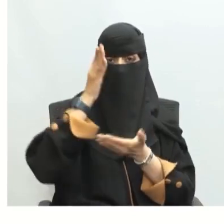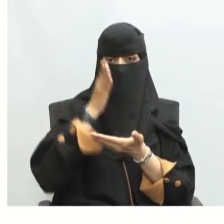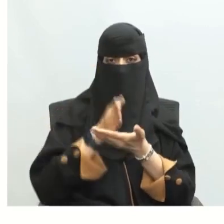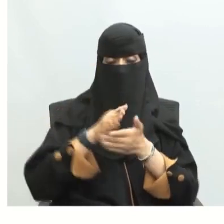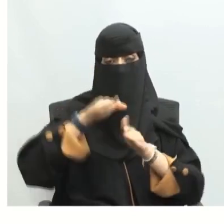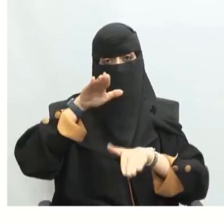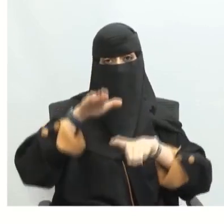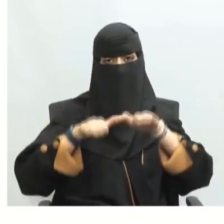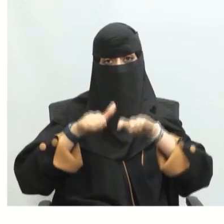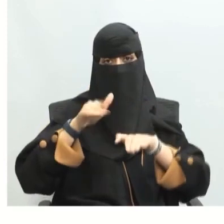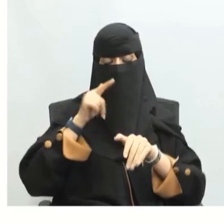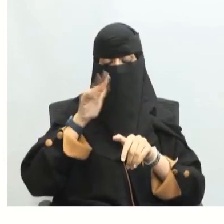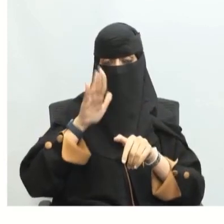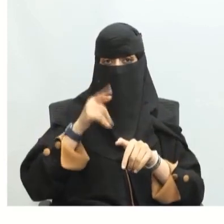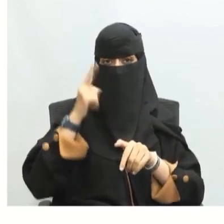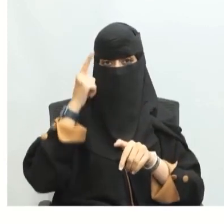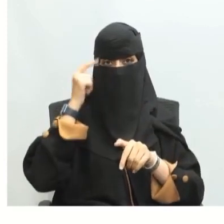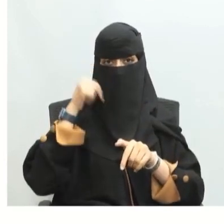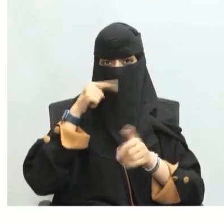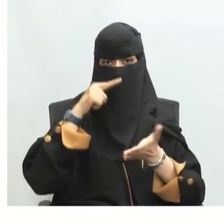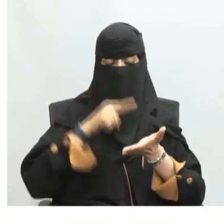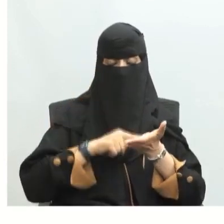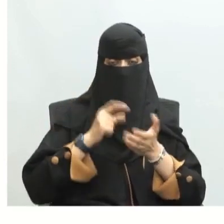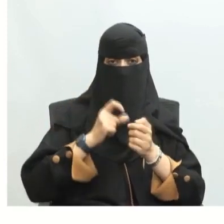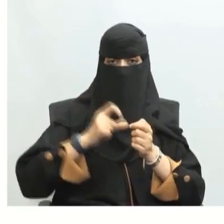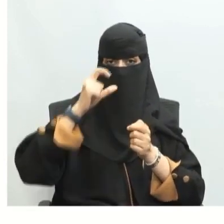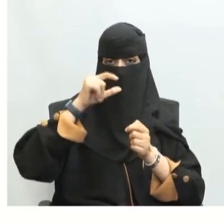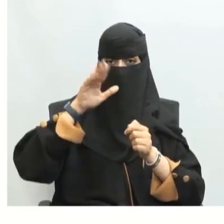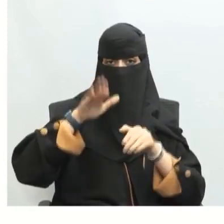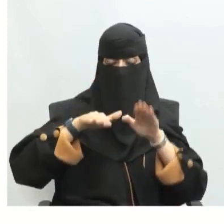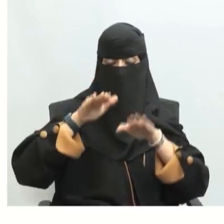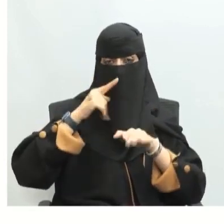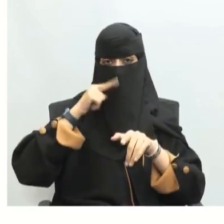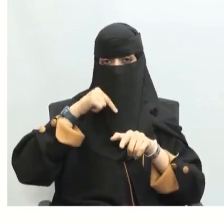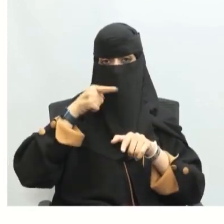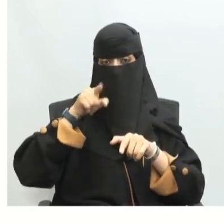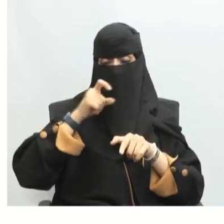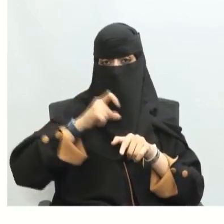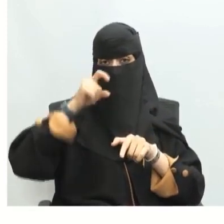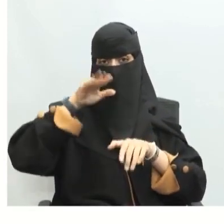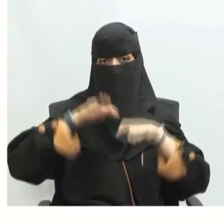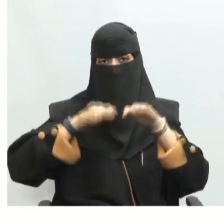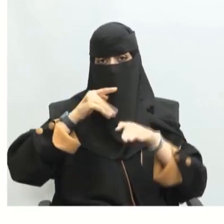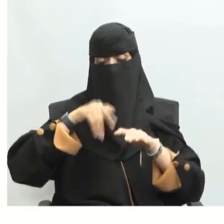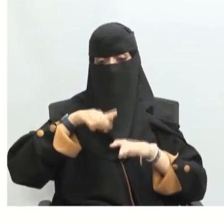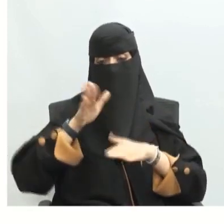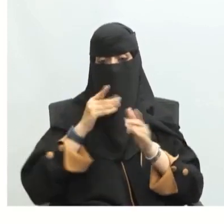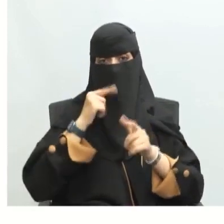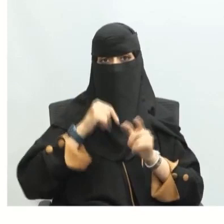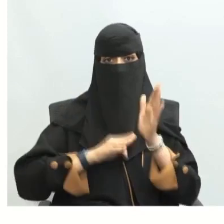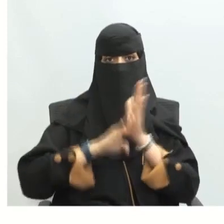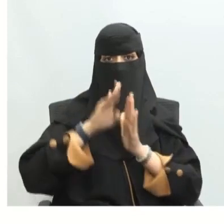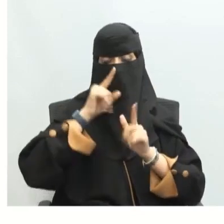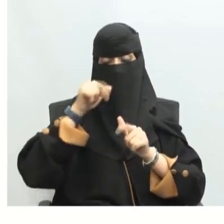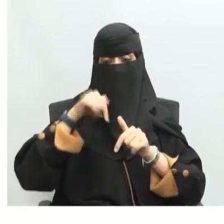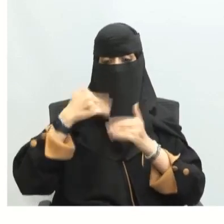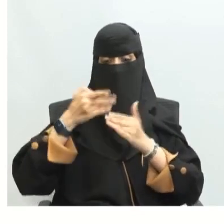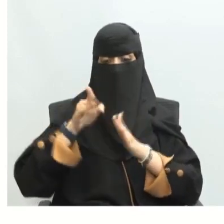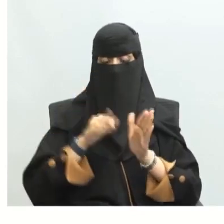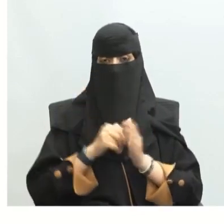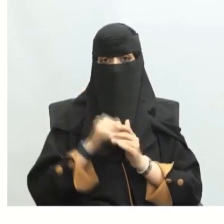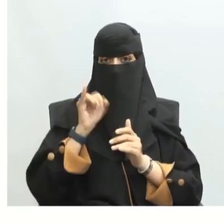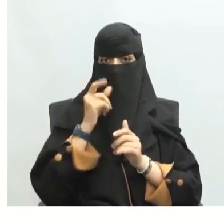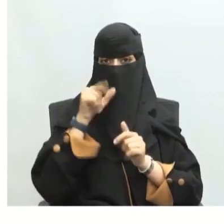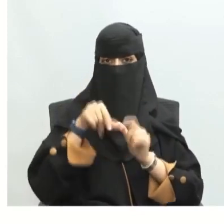والمعتدل نعلم ان ديننا الاسلامي هو دين الوسطيه والاعتدال فنعزز هذه القيم ايضا